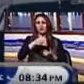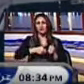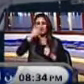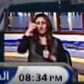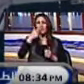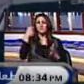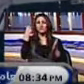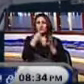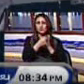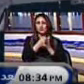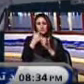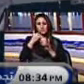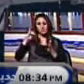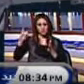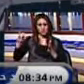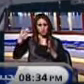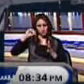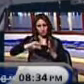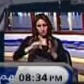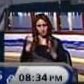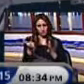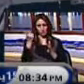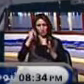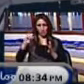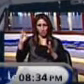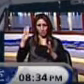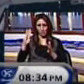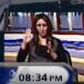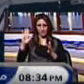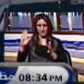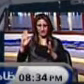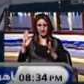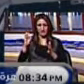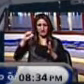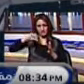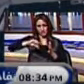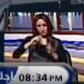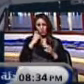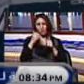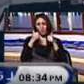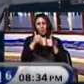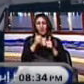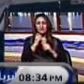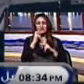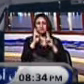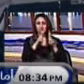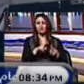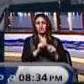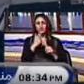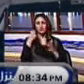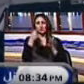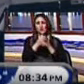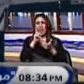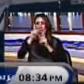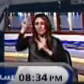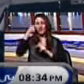بشهادتي، بشهادة اليونسكو. تحية ليهم، وأتمنى إن هذه التجربة تكون دافع لقرى